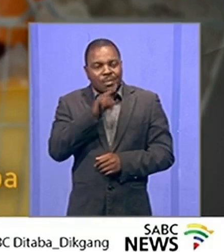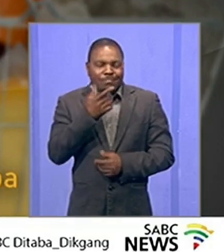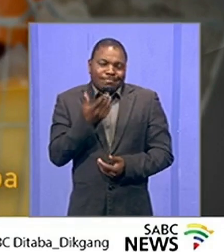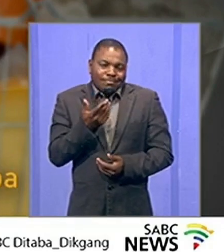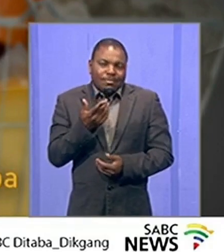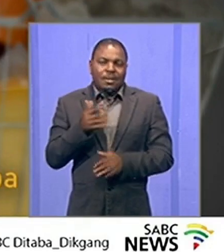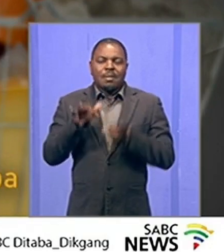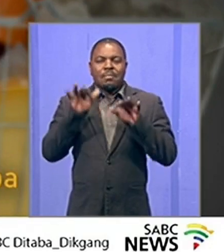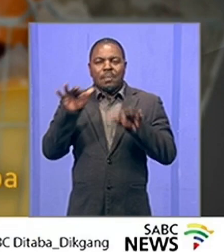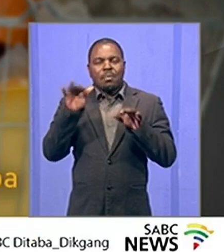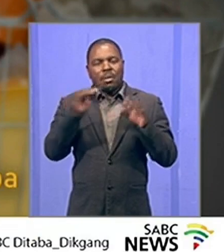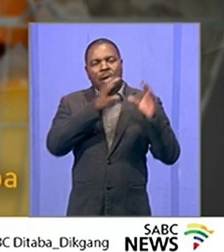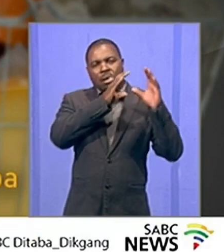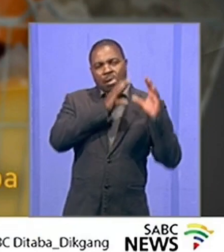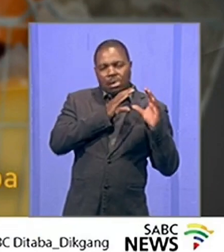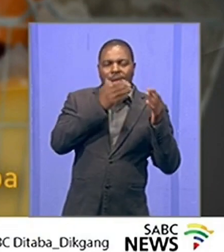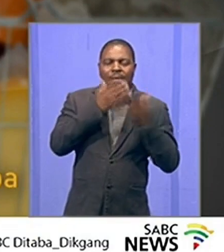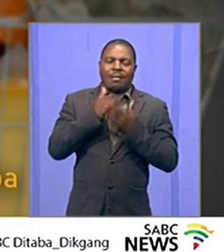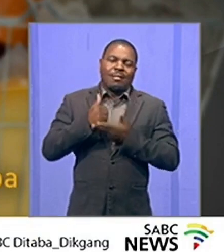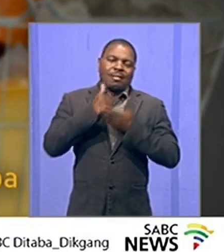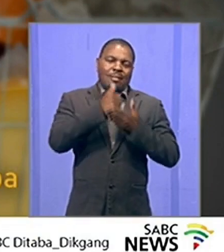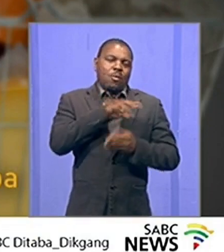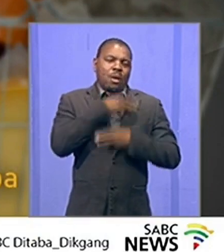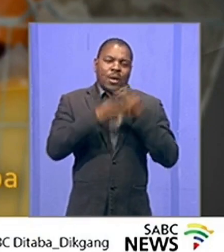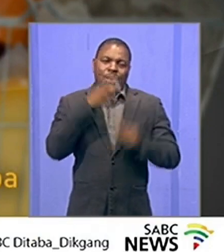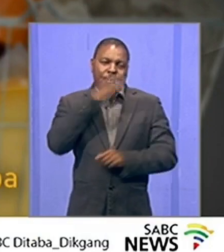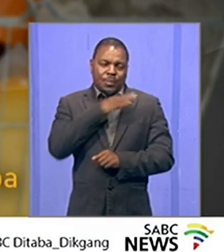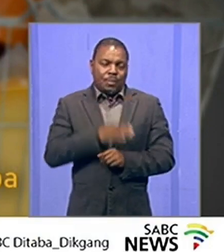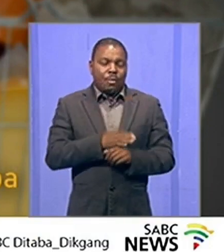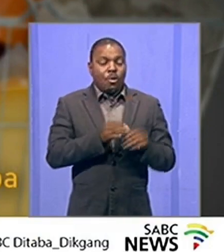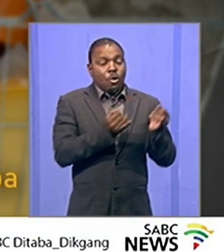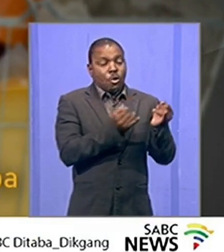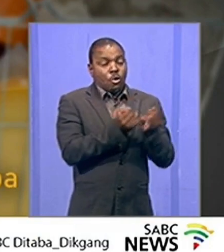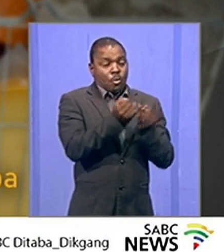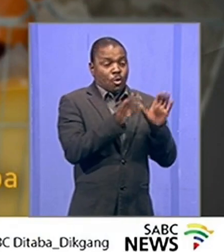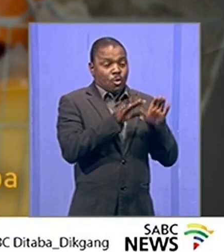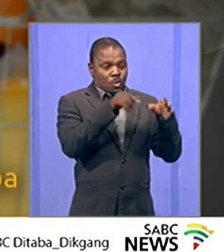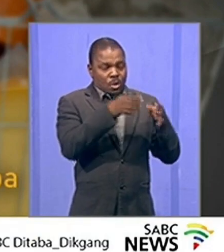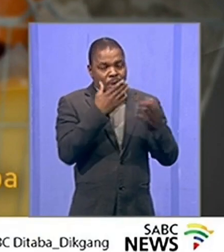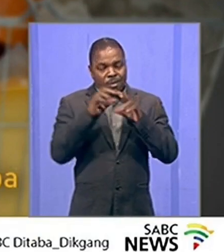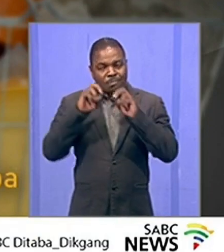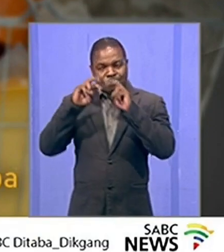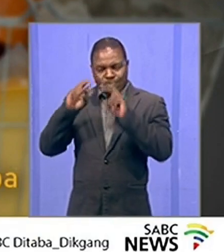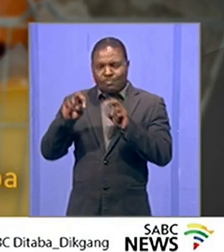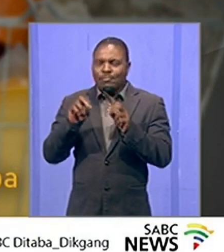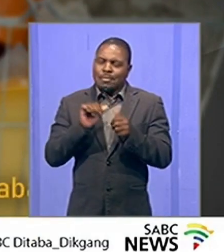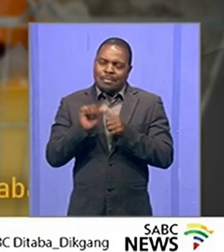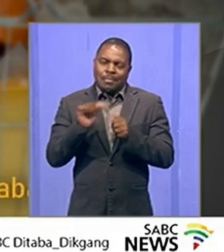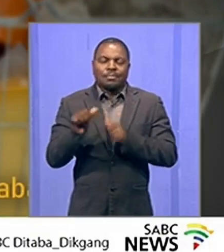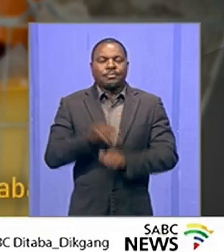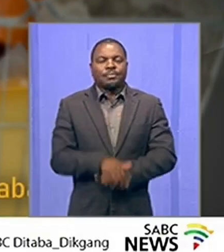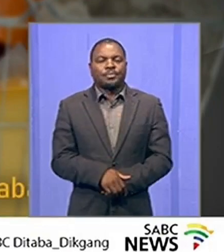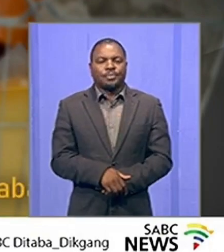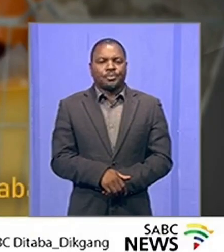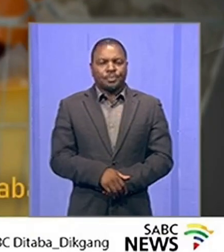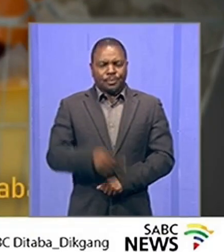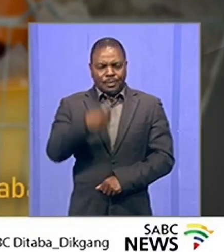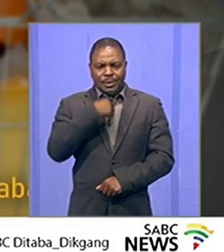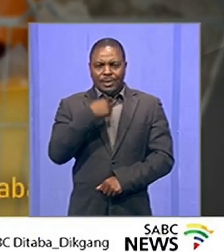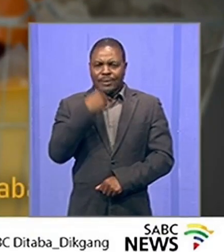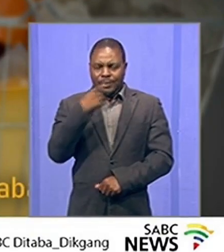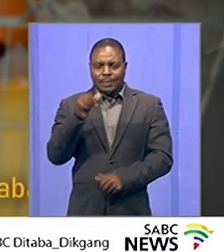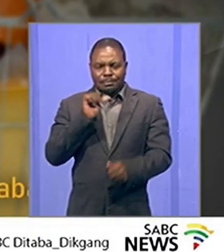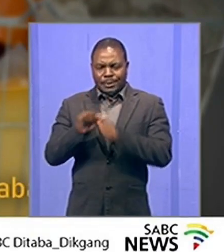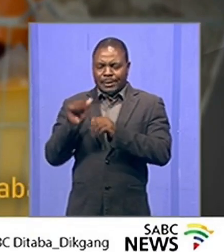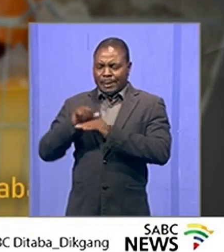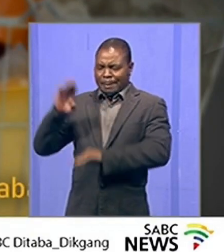mahetleng a ba bangata ba le reng ha ba sebetse ha Competition Commission e ka tsweletsa mohato ona wa wona. Nna ke raba ba tšele